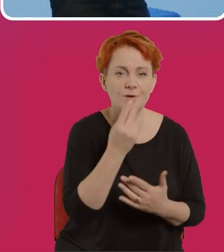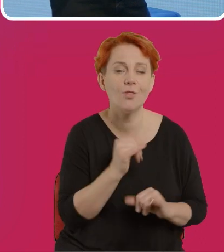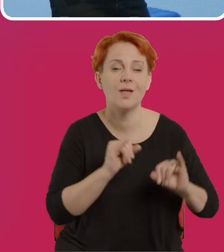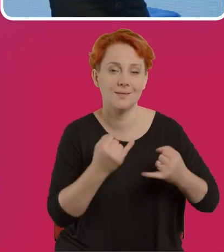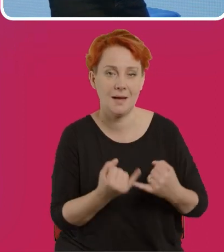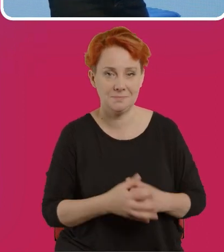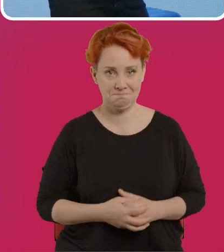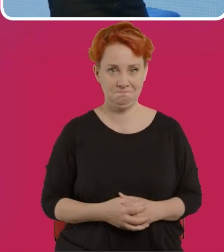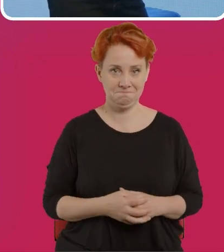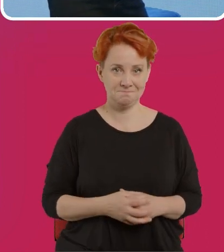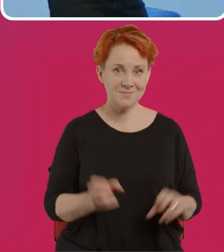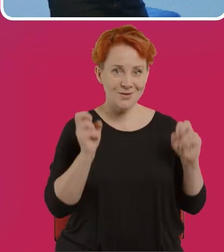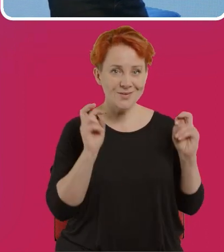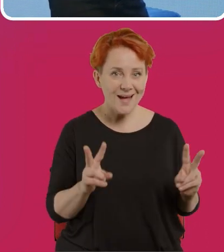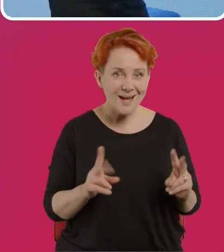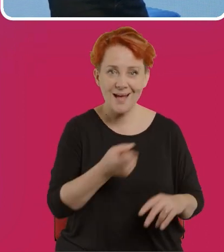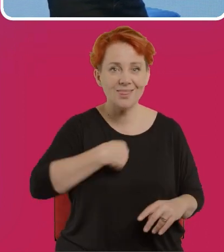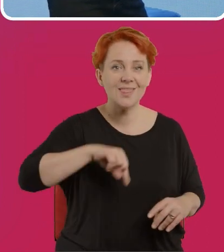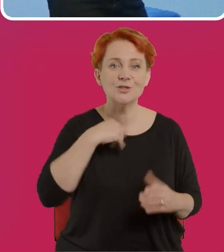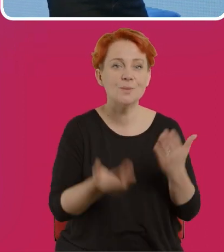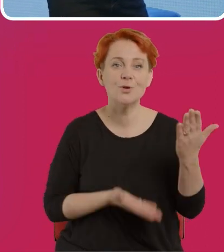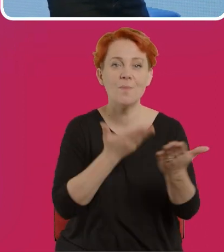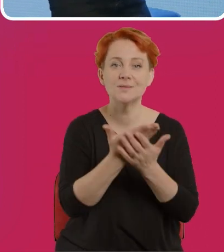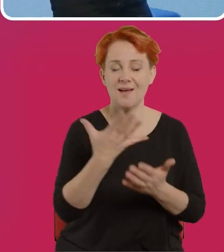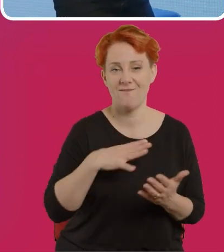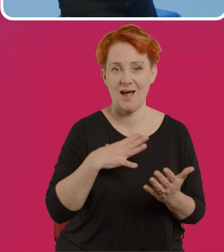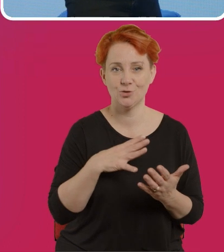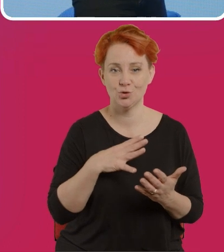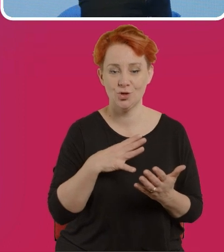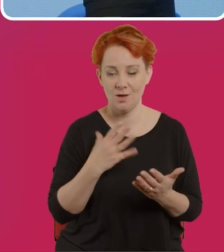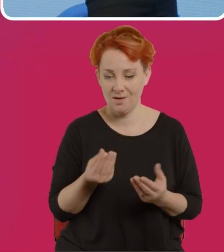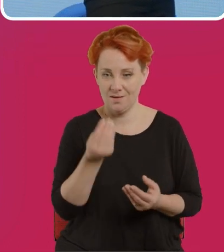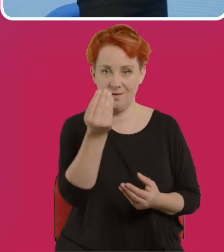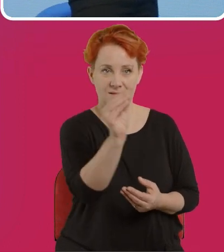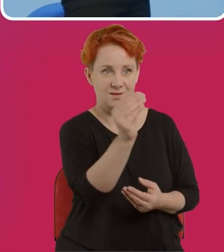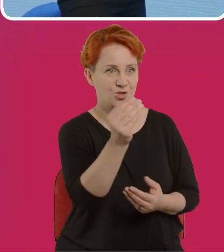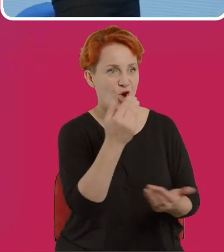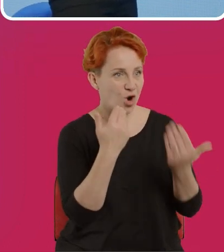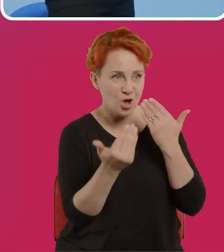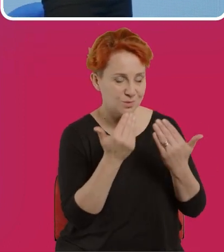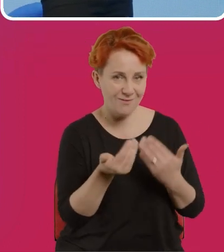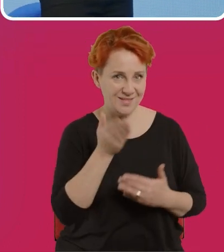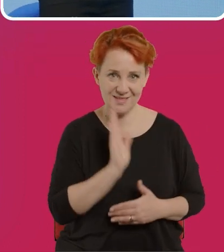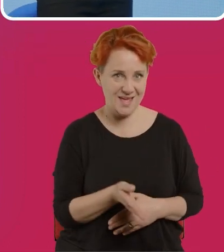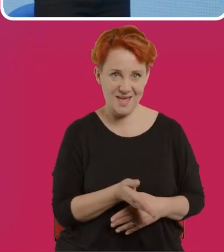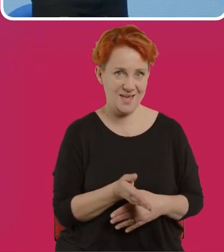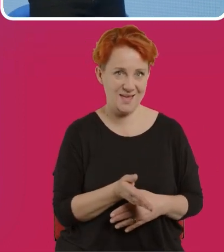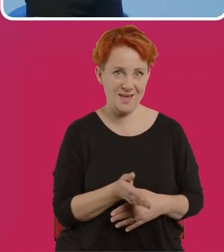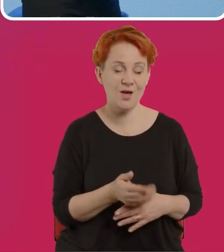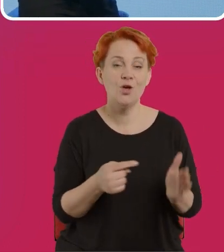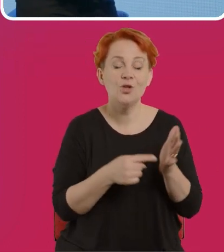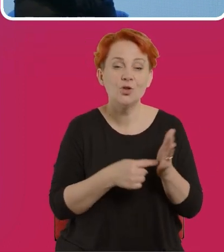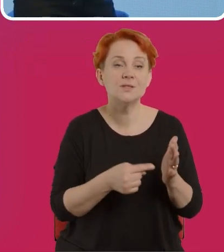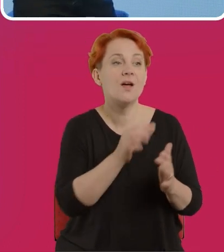Okej, tylko że nasza propozycja wartości nie powinna być naszym przedmiotem naszej rozmowy, tylko mówimy o biznes model Canvas